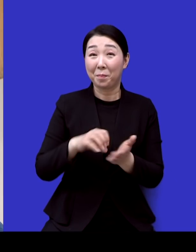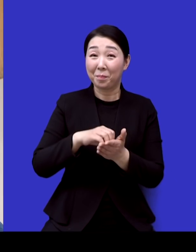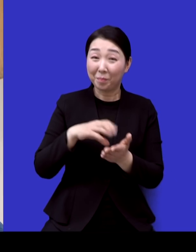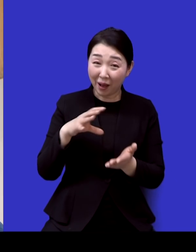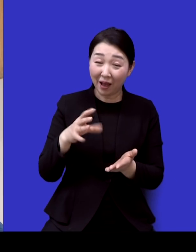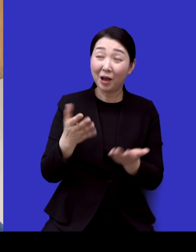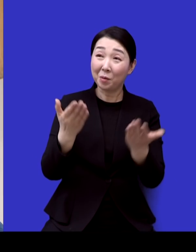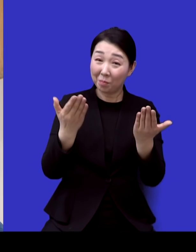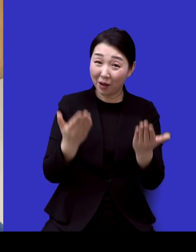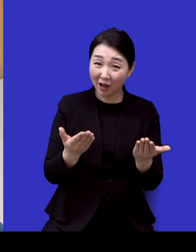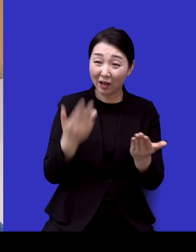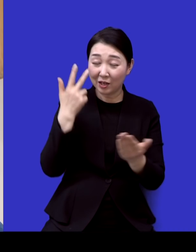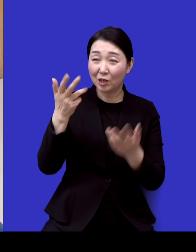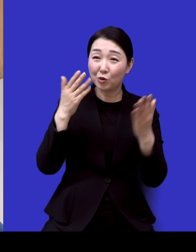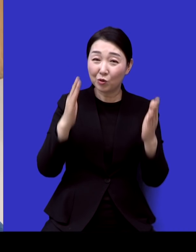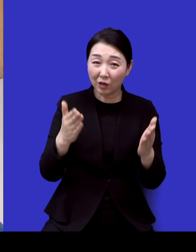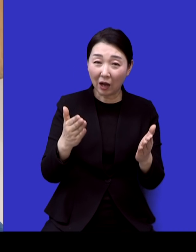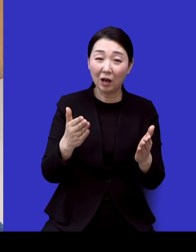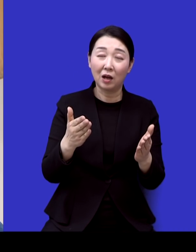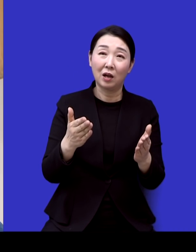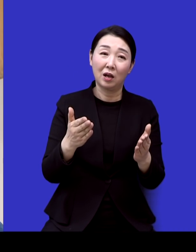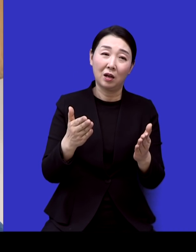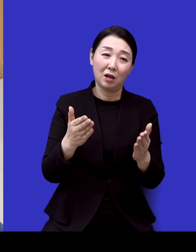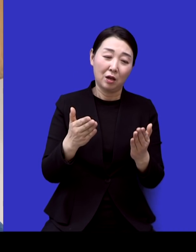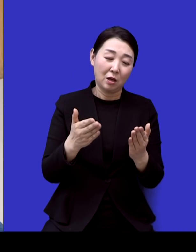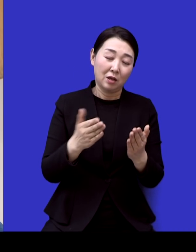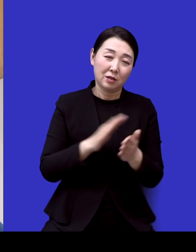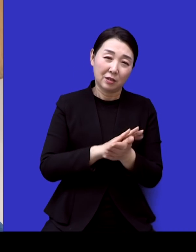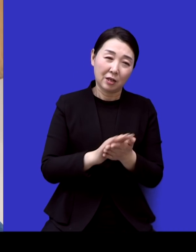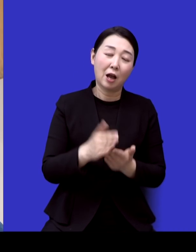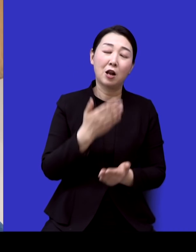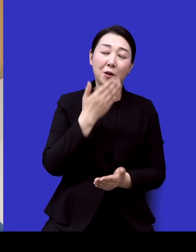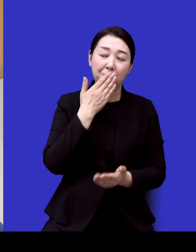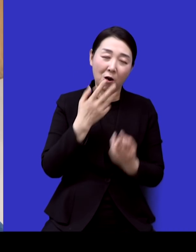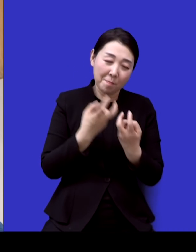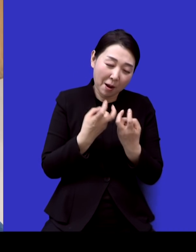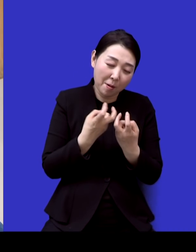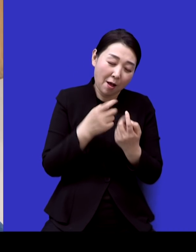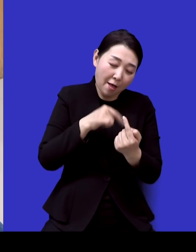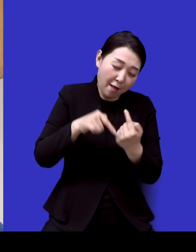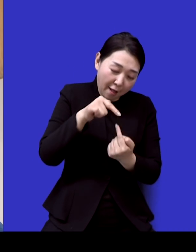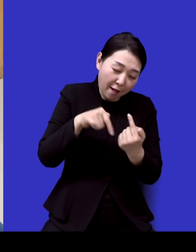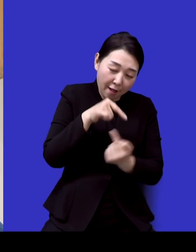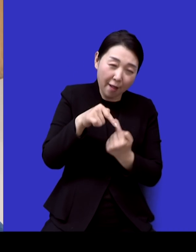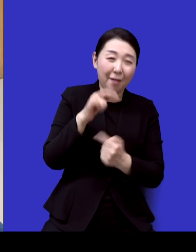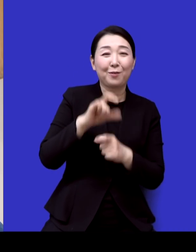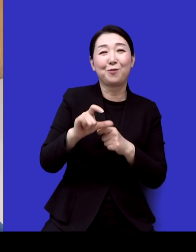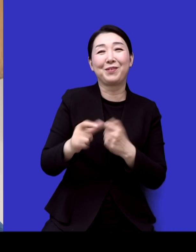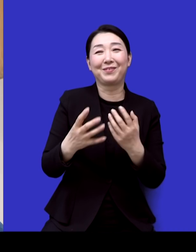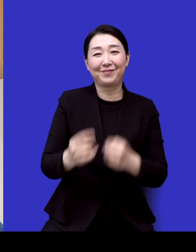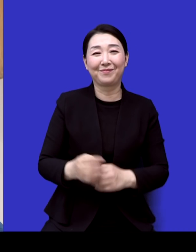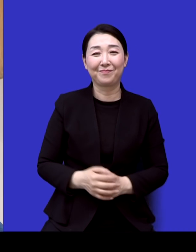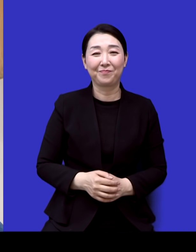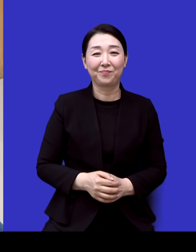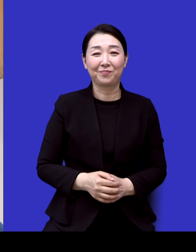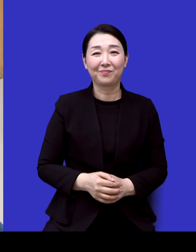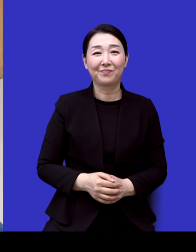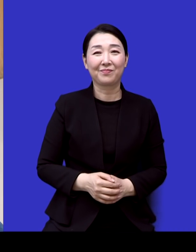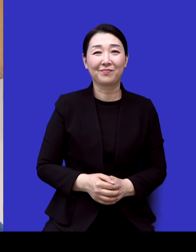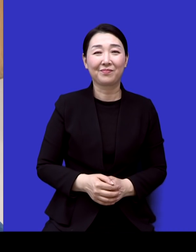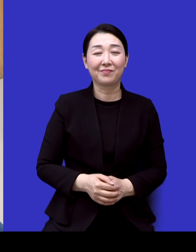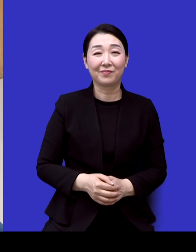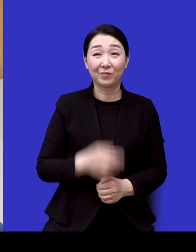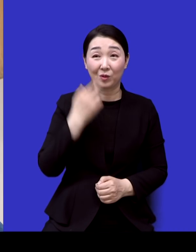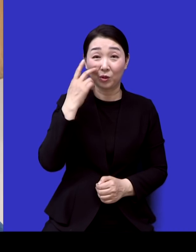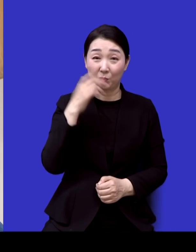식빵을 받으면 일주일 동안 어떻게 하면 제일 잘 효율적으로 나눠 먹을 수 있을까 고민도 하고. 아이고. 이제